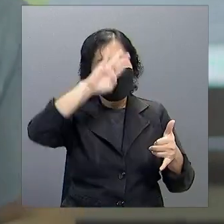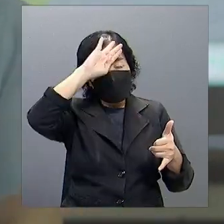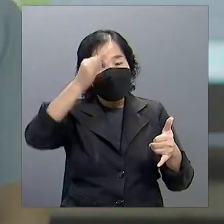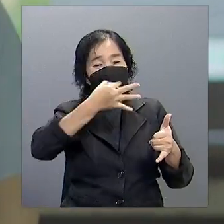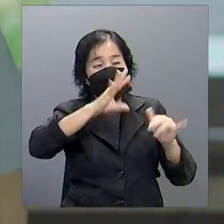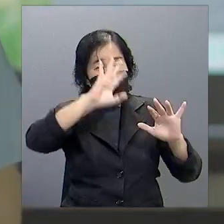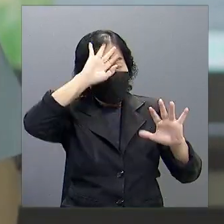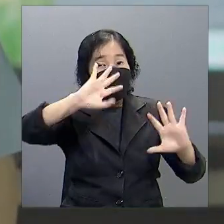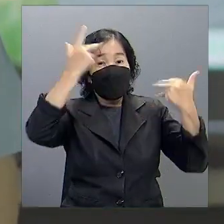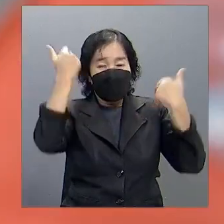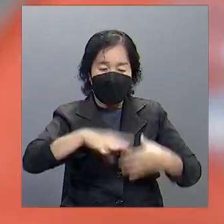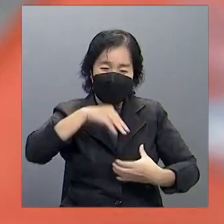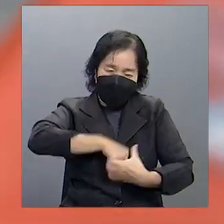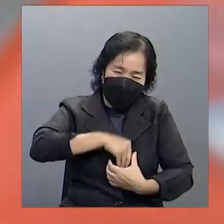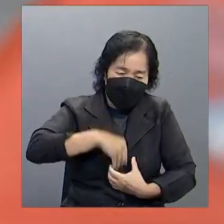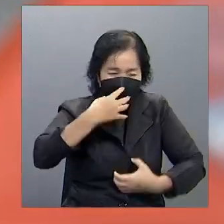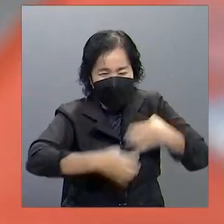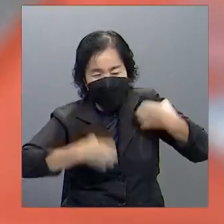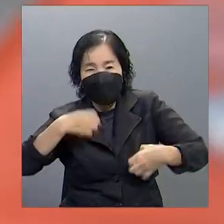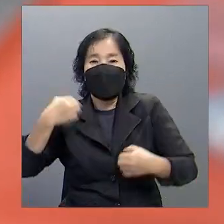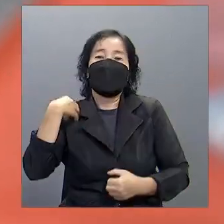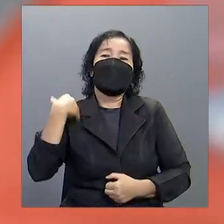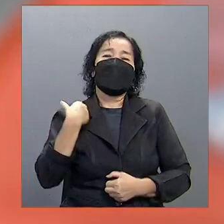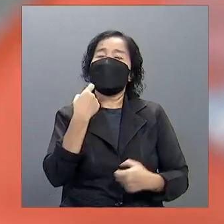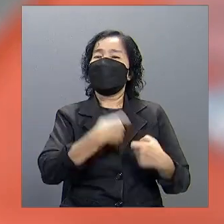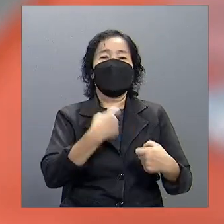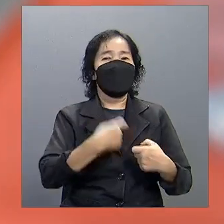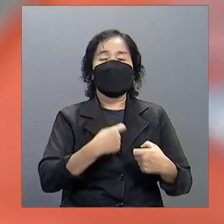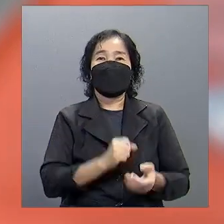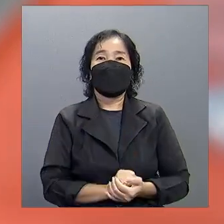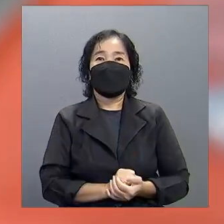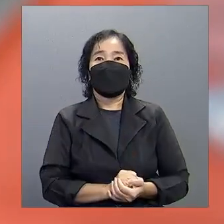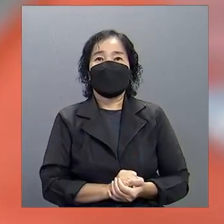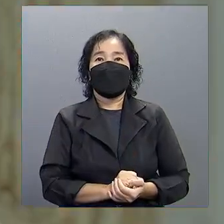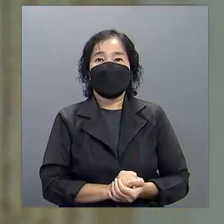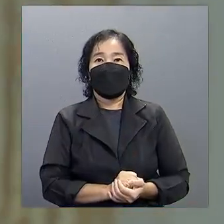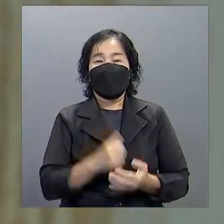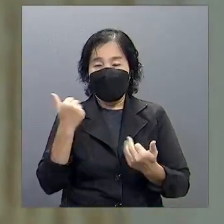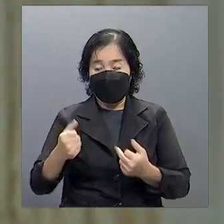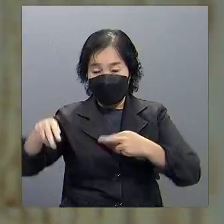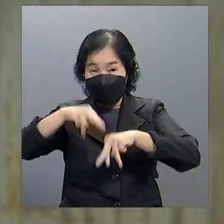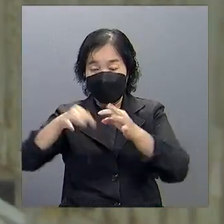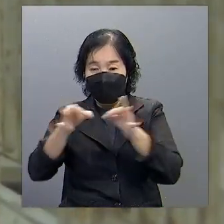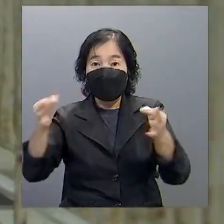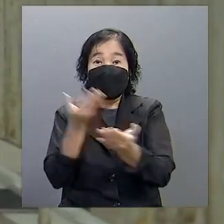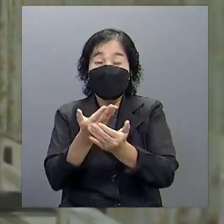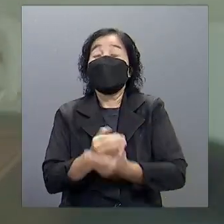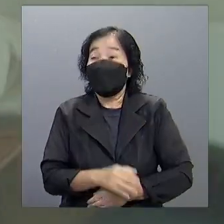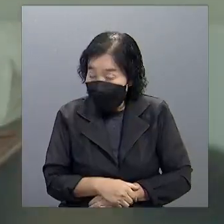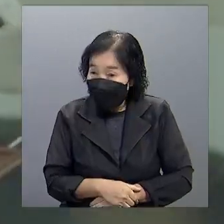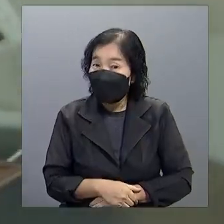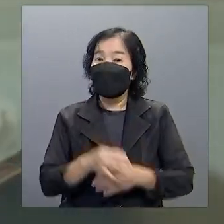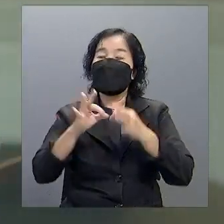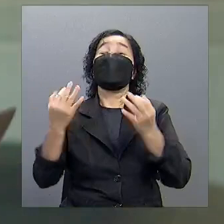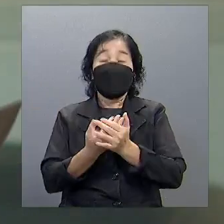ในการติดอะค่ะ ครับอันนี้เราอยู่ในขั้นตอนของ ขั้นตอนการตรวจเหรียญ ก็ด้วย ใช่ค่ะเหรียญที่เขาใช ้